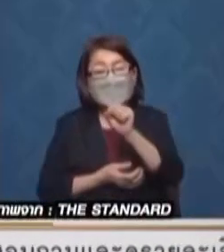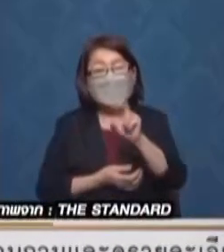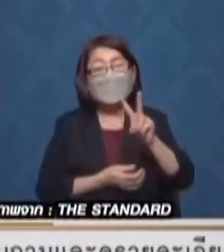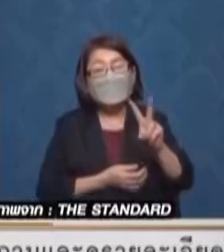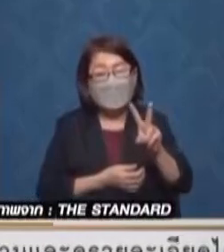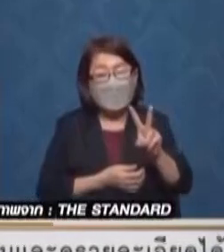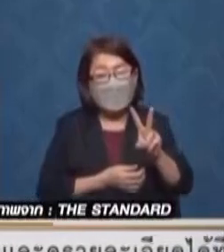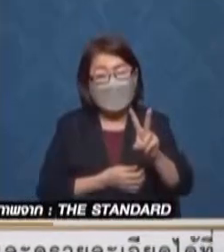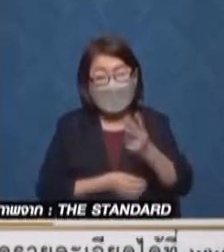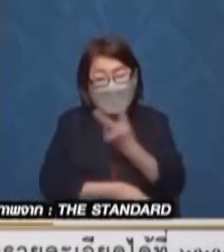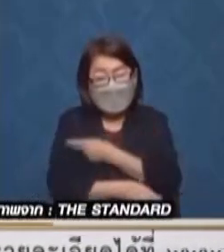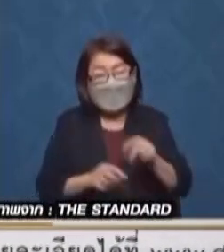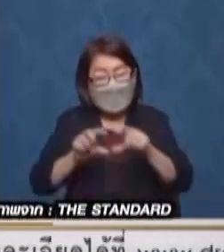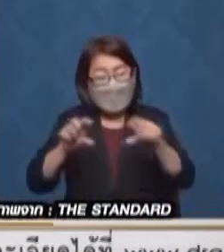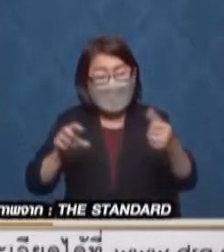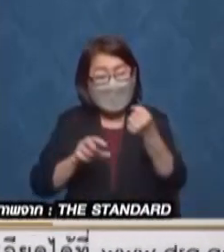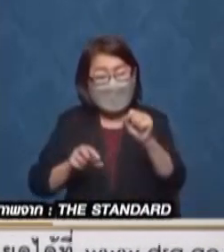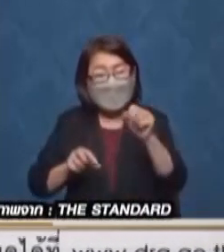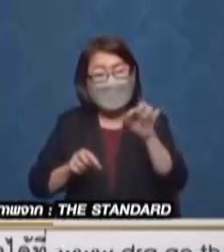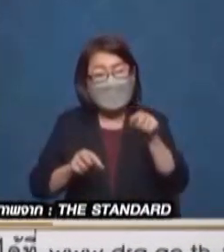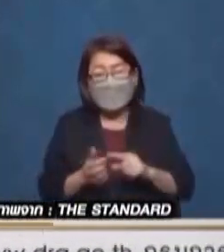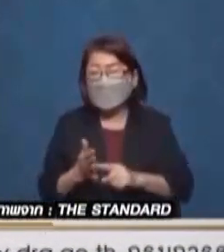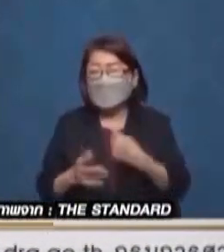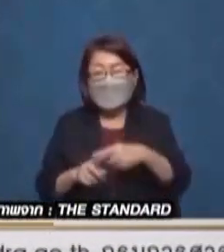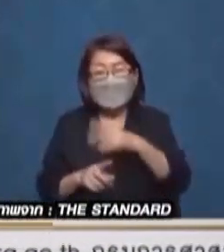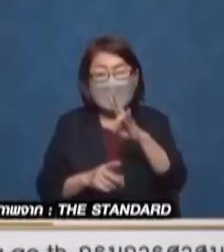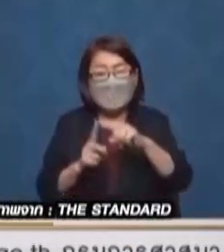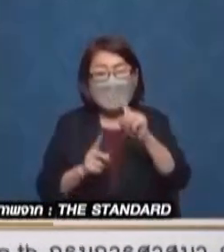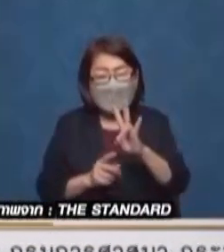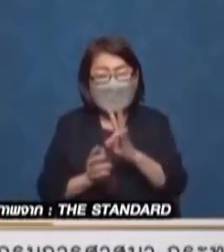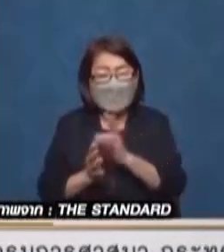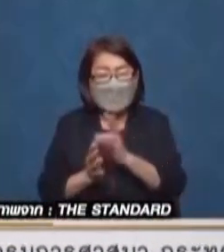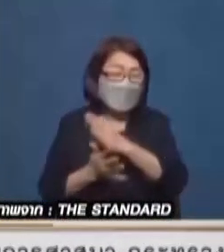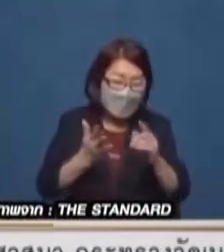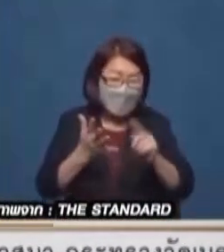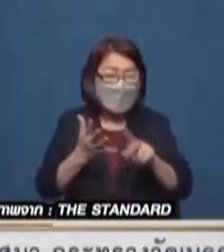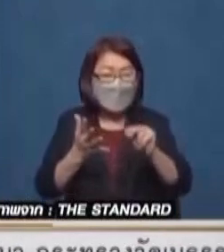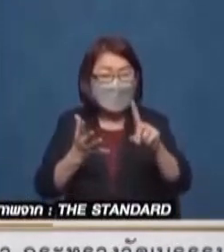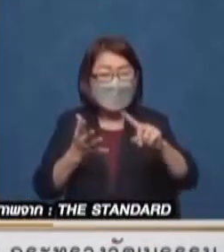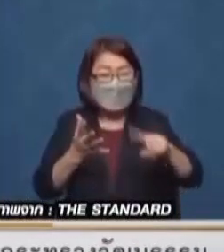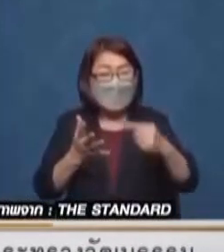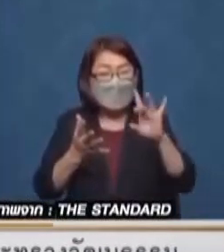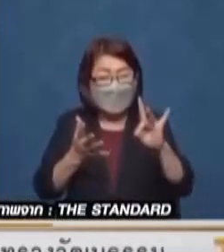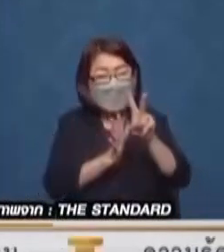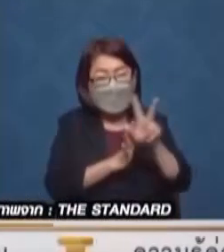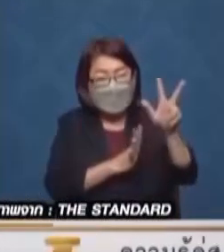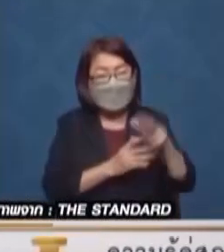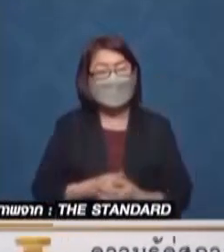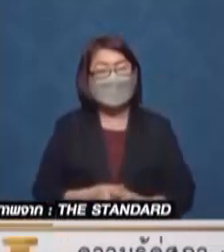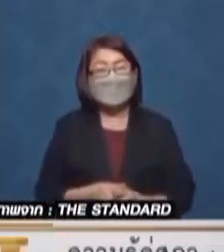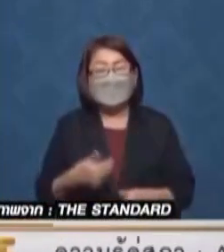พื่อไทยเขาพูดถึงเรื่องวัคซีนซิโนแวคซิโนแว